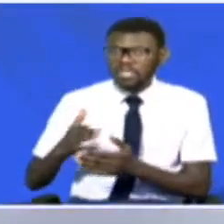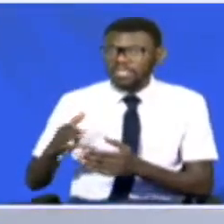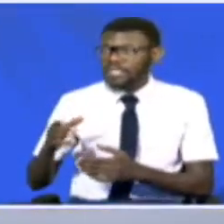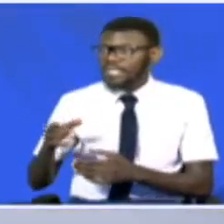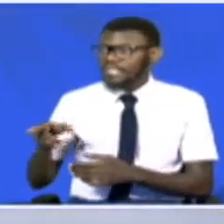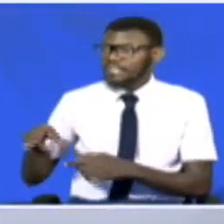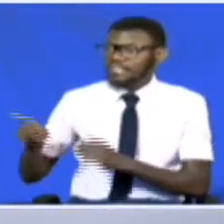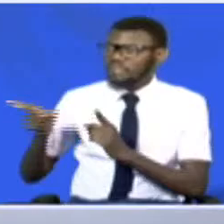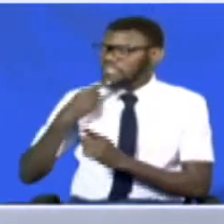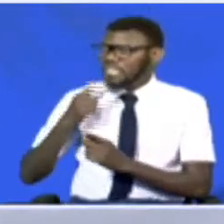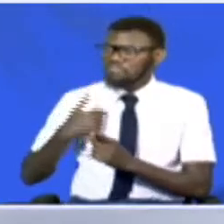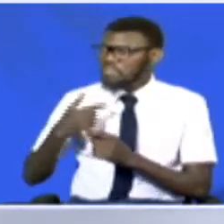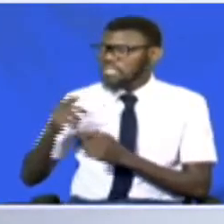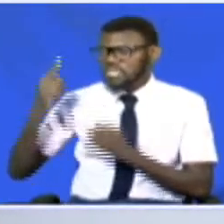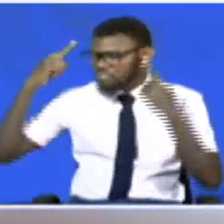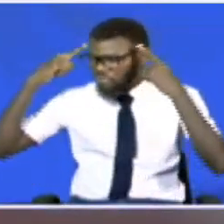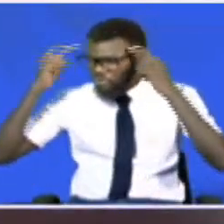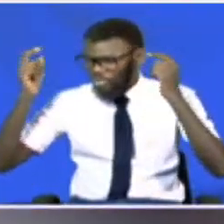hiyo ni shauri yake.